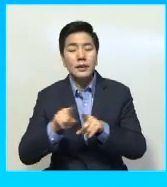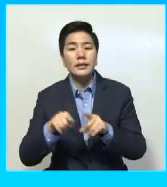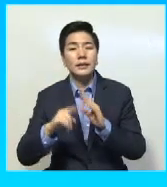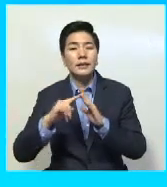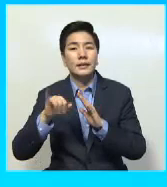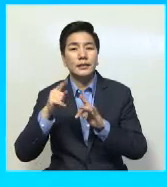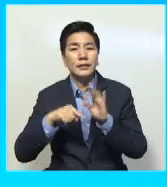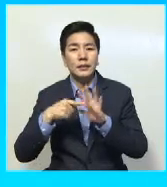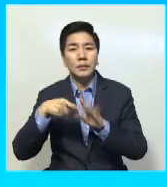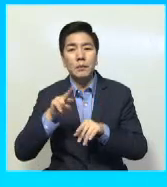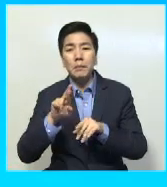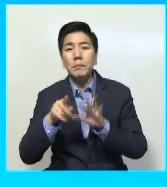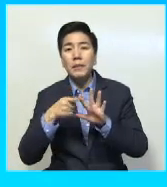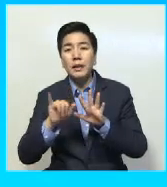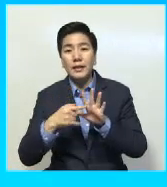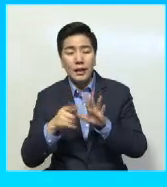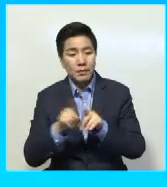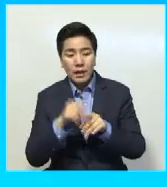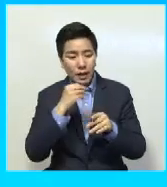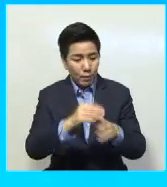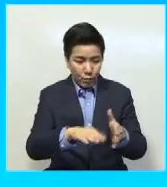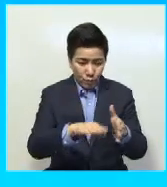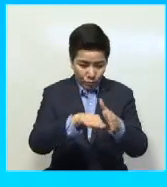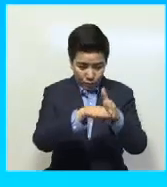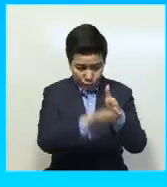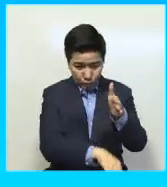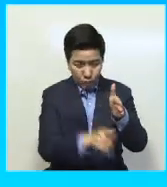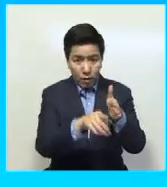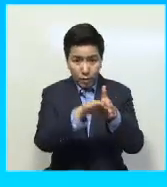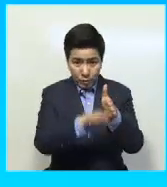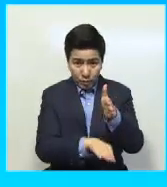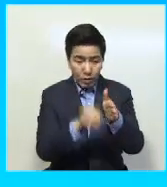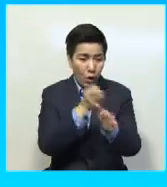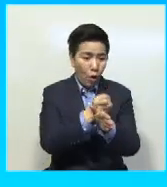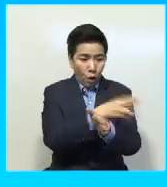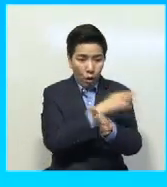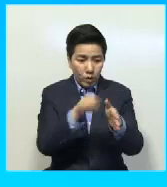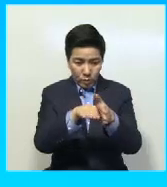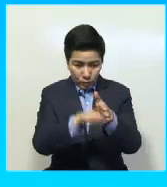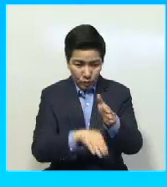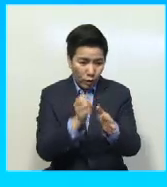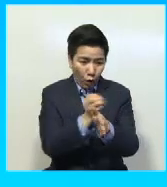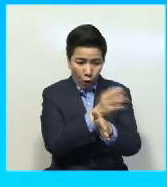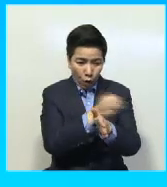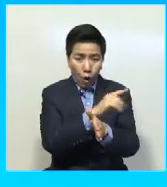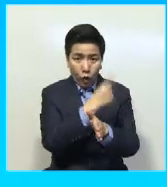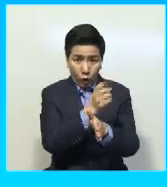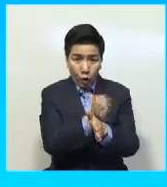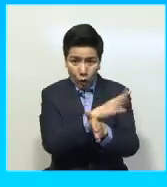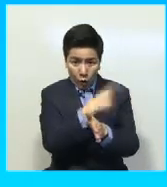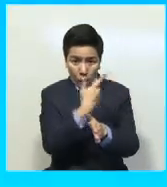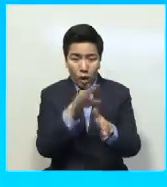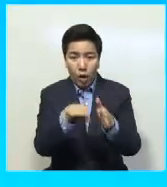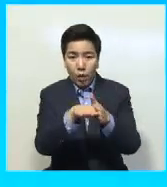ยพ่องไว้เพื่ออะไรเพื่อที่จะรับน้ำที่จะมาใหม่อย่างน้อยหน่วงเวลาได้ระยะหนึ่งพอพ่องน้ำเสร็จ